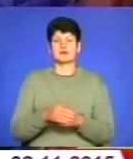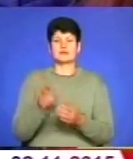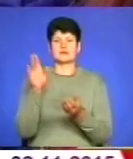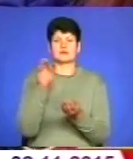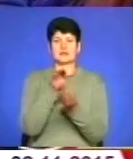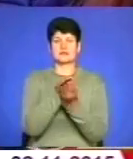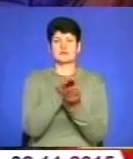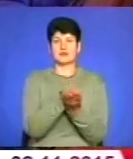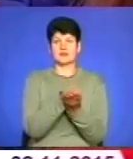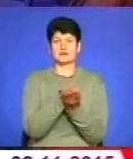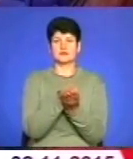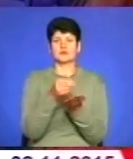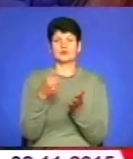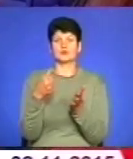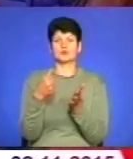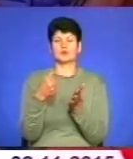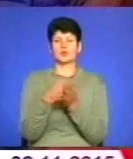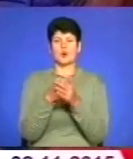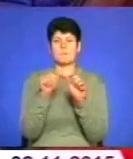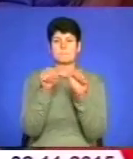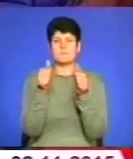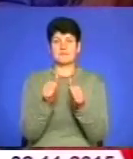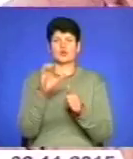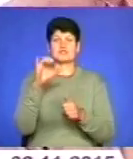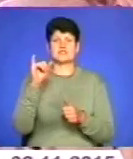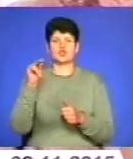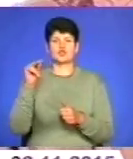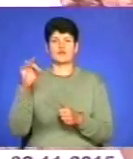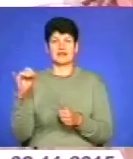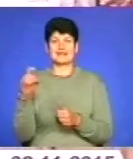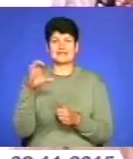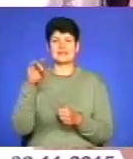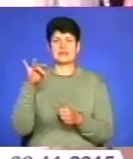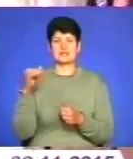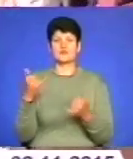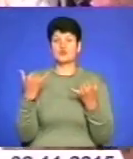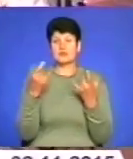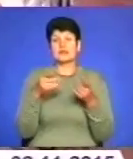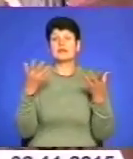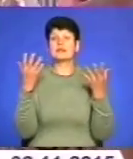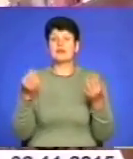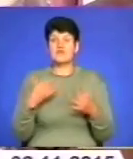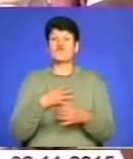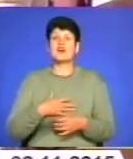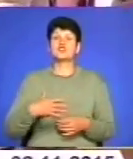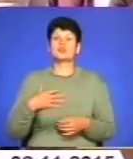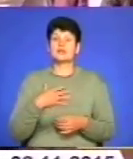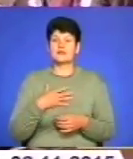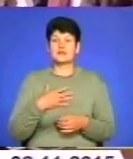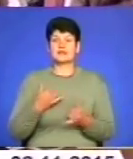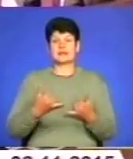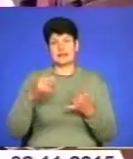На цвинтар до пам'ятнику січових стрільців. Ну, сьогодні такий день, в принципі, важливий для